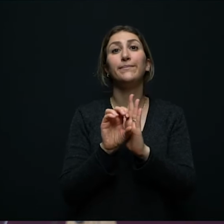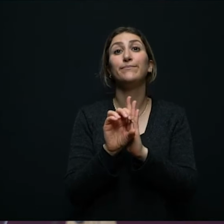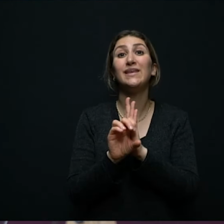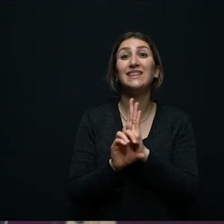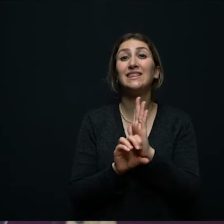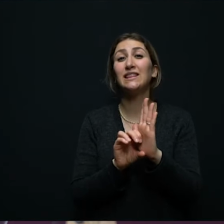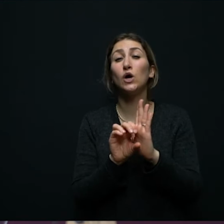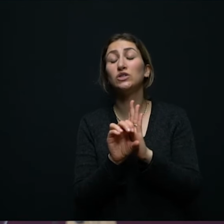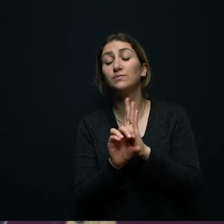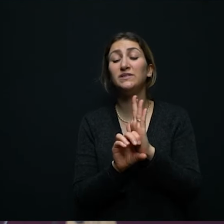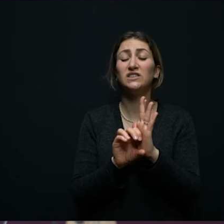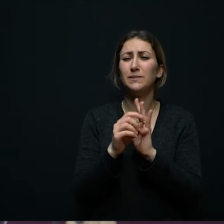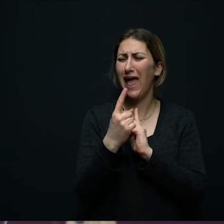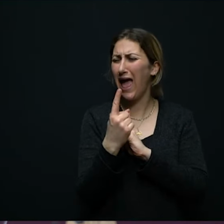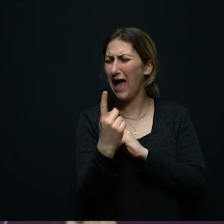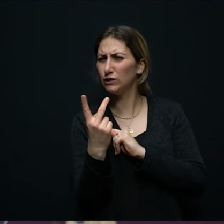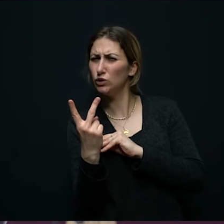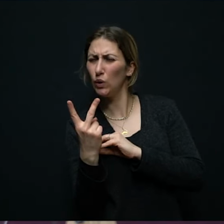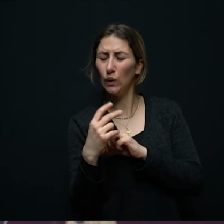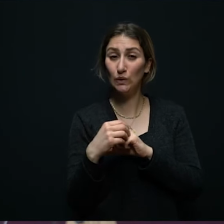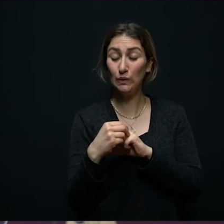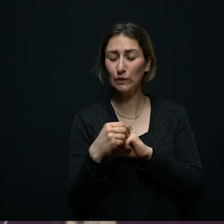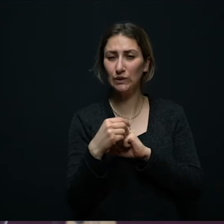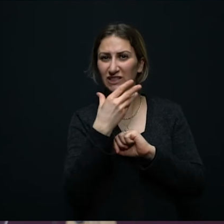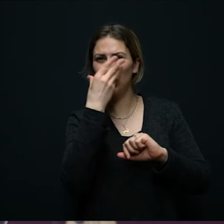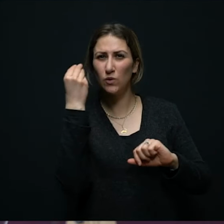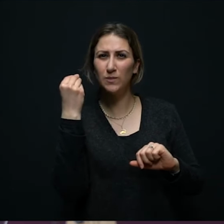c'était le 1 ou le 2 chapitres